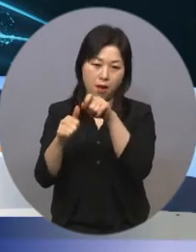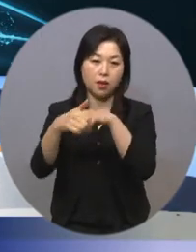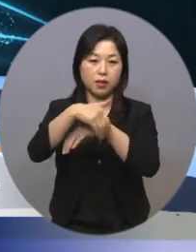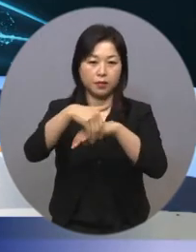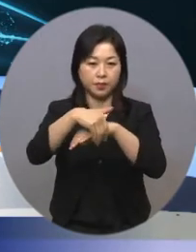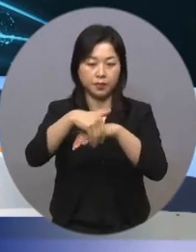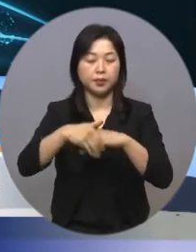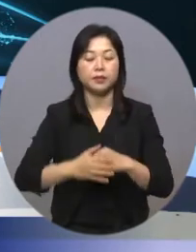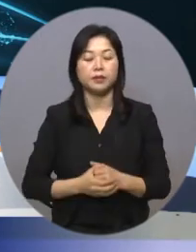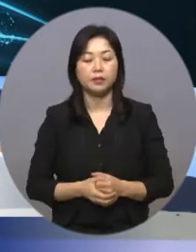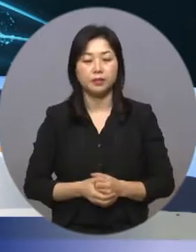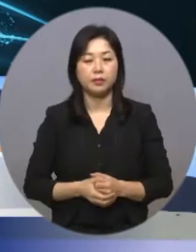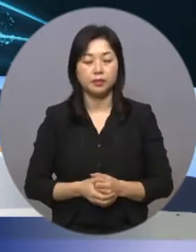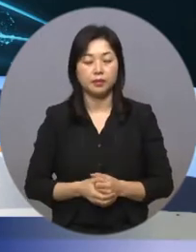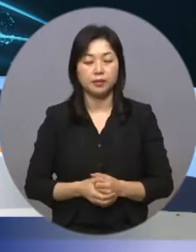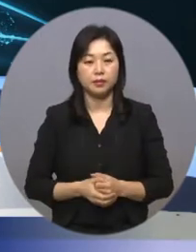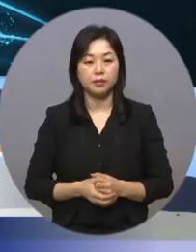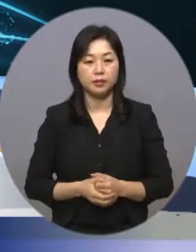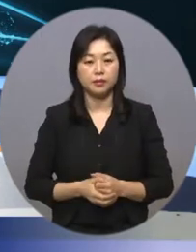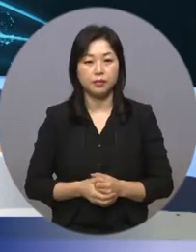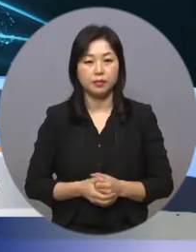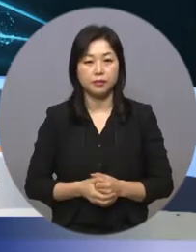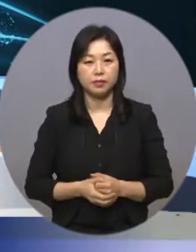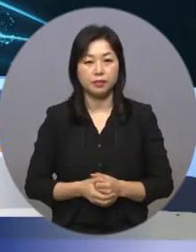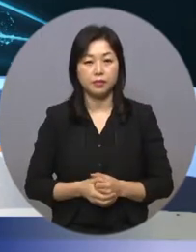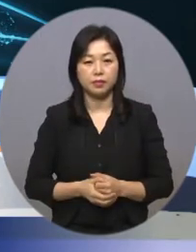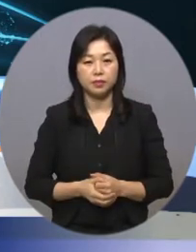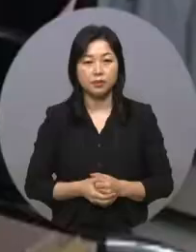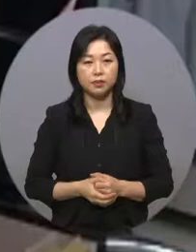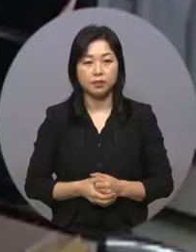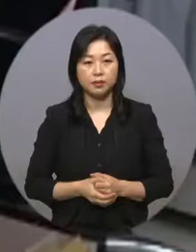데요 자세한 내용 박성용 기자가 전합니다